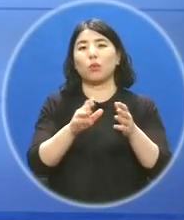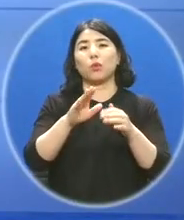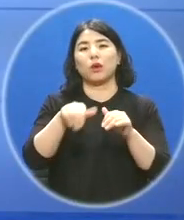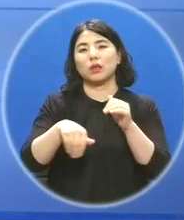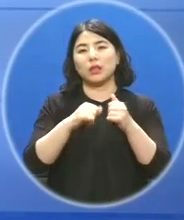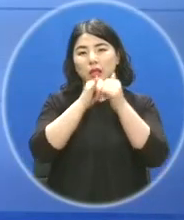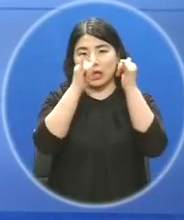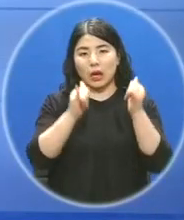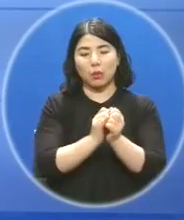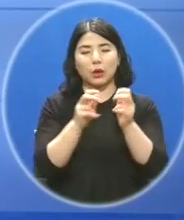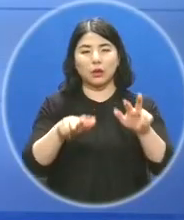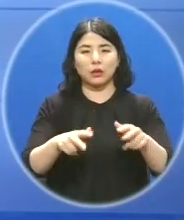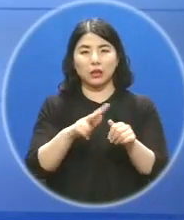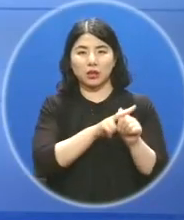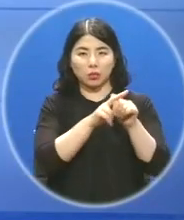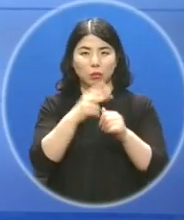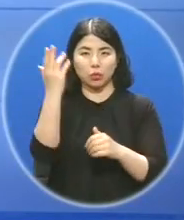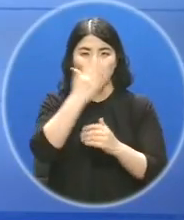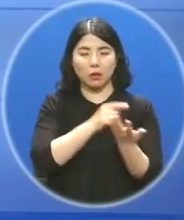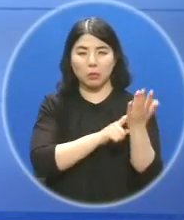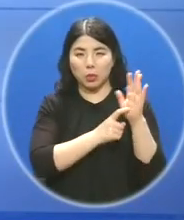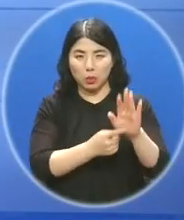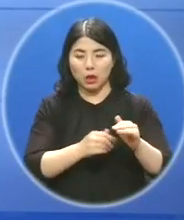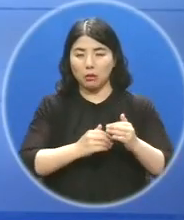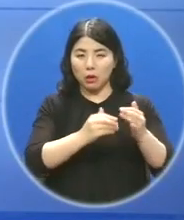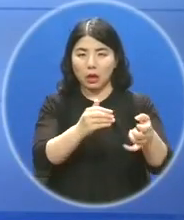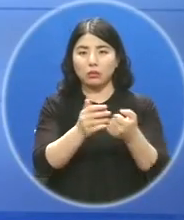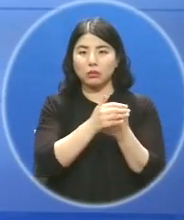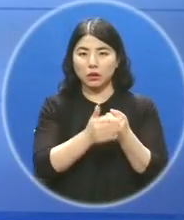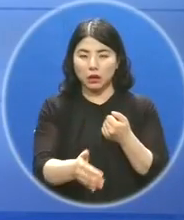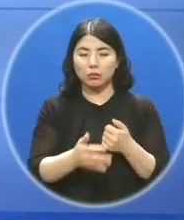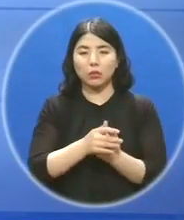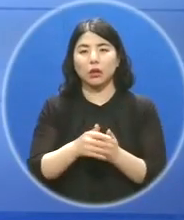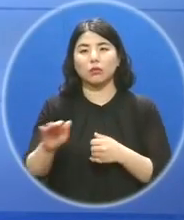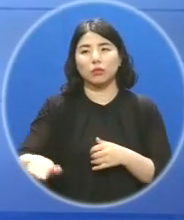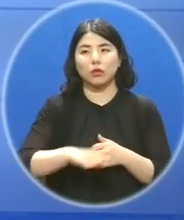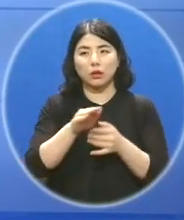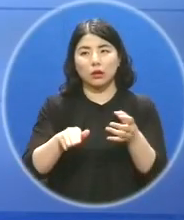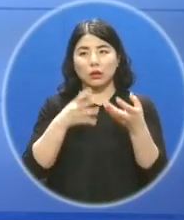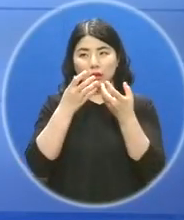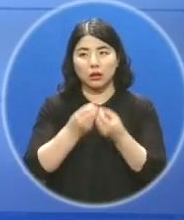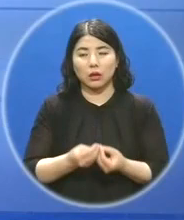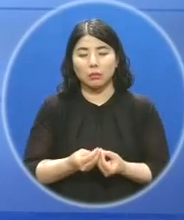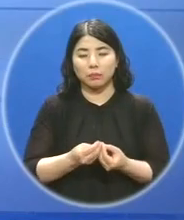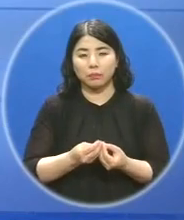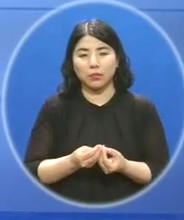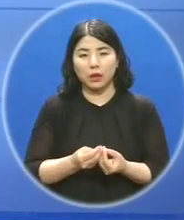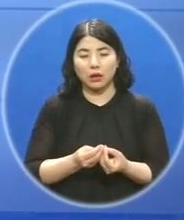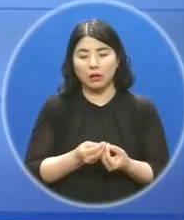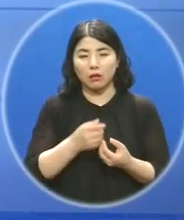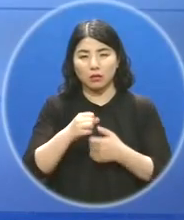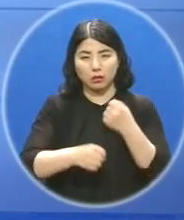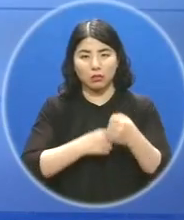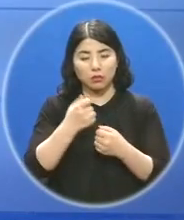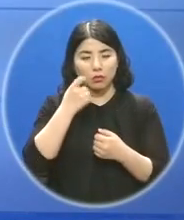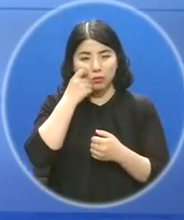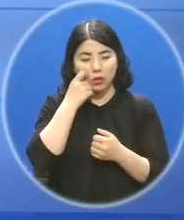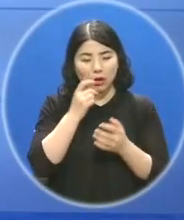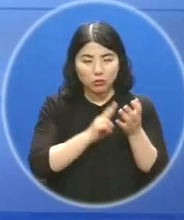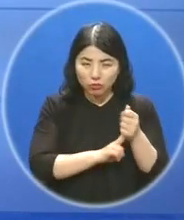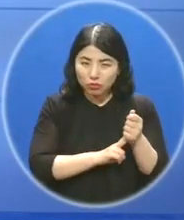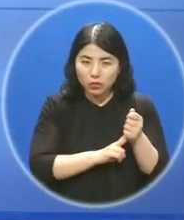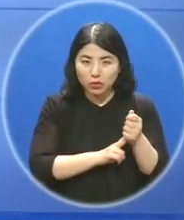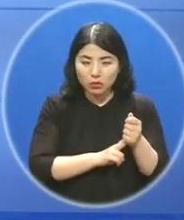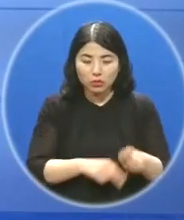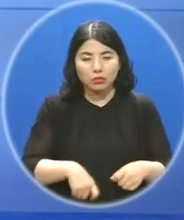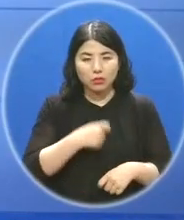워낙에 이게 정보가 이게 투명하게 막 공개가 되는 그런 과정이기 때문에 저희가 예를 들어서 비민주적인 일이 있으면 저희가 숨긴다고 해도 숨겨지지